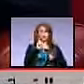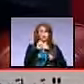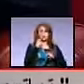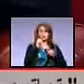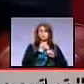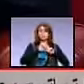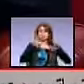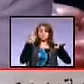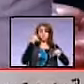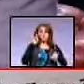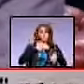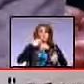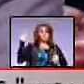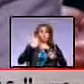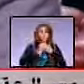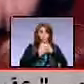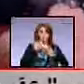مرحلة الاختيار. ايه اللي حصل؟